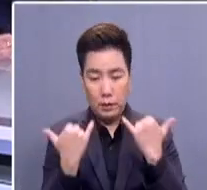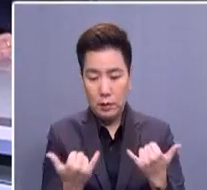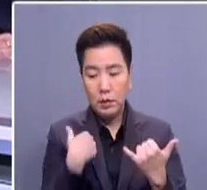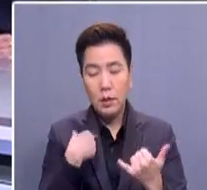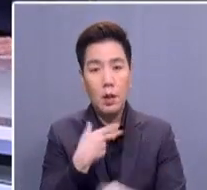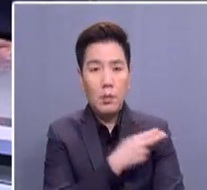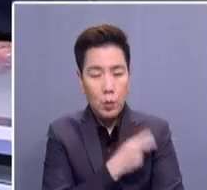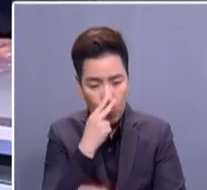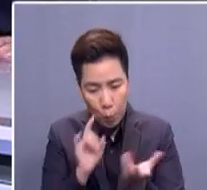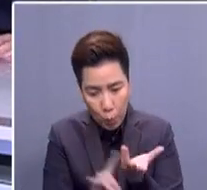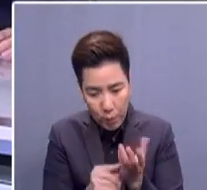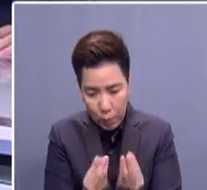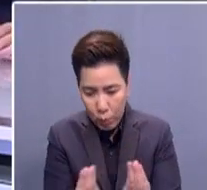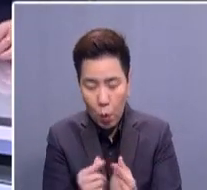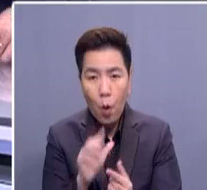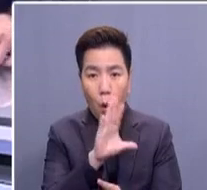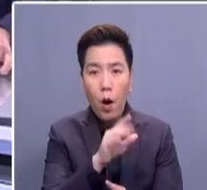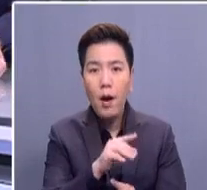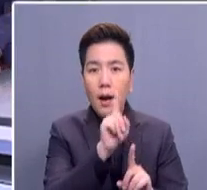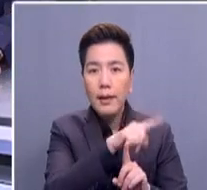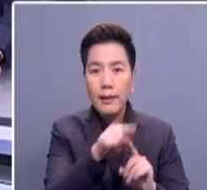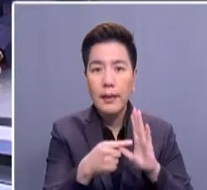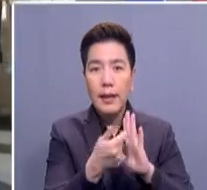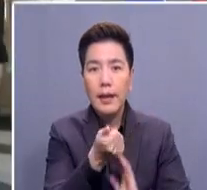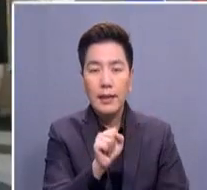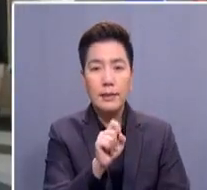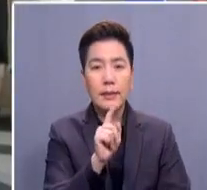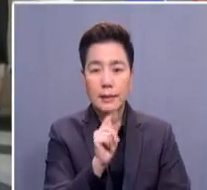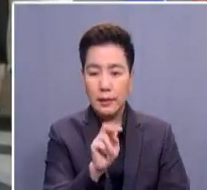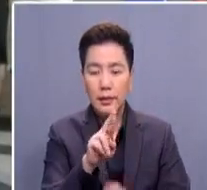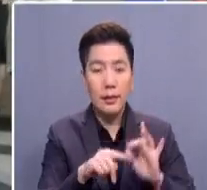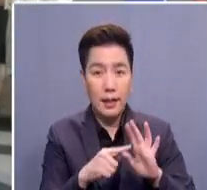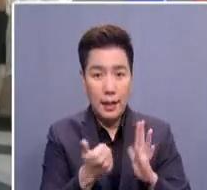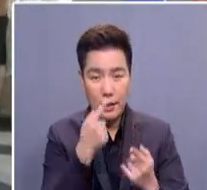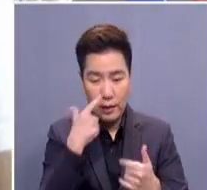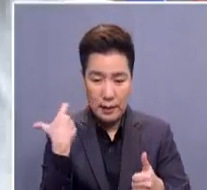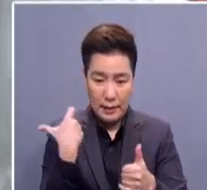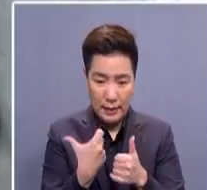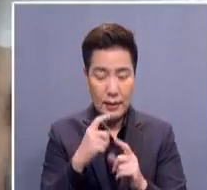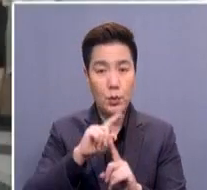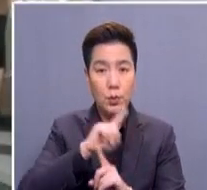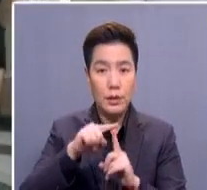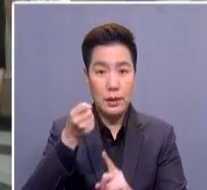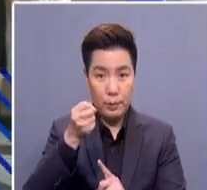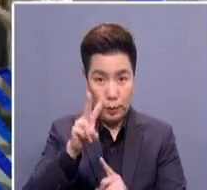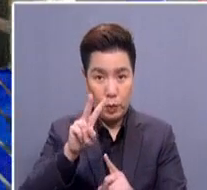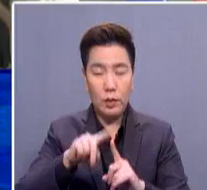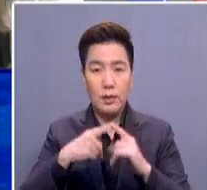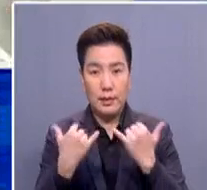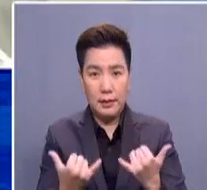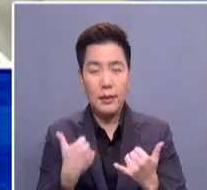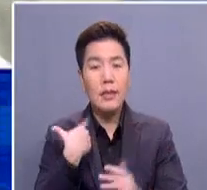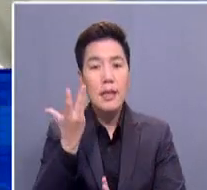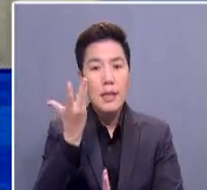ค่ะเรื่องตัวคุณภาพวัคซีนของแอสตร้าเซนเนก้านะคะให้แล้วเสร็จทันกำหนดที่นายกรัฐมนตรีจะฉีดวันที่ 12มีนาคม